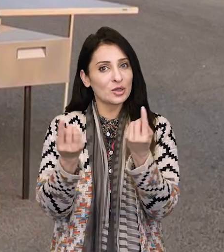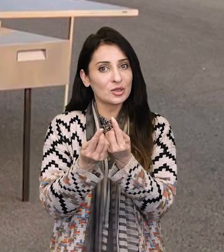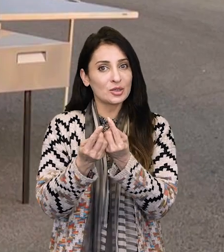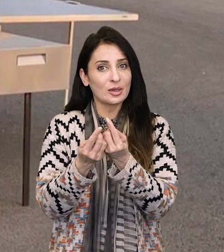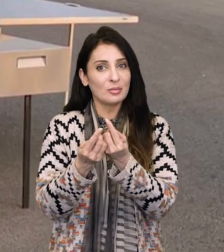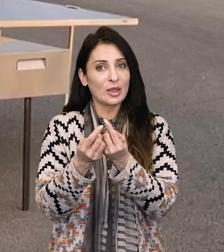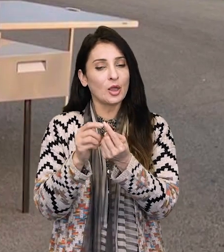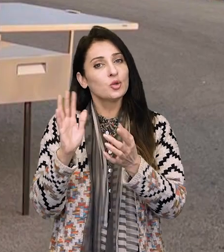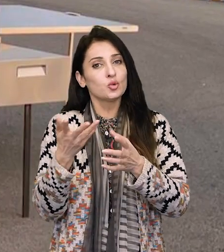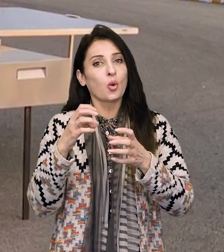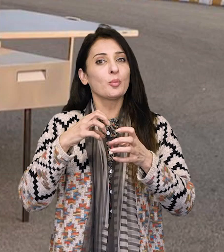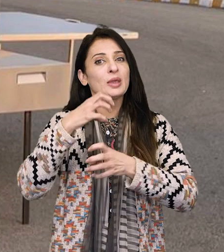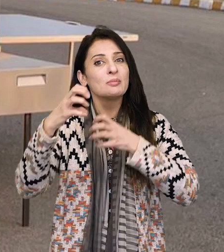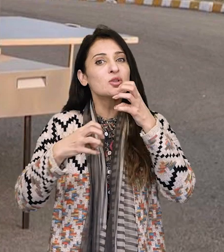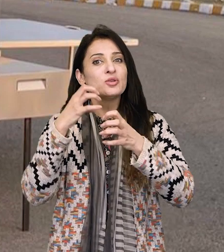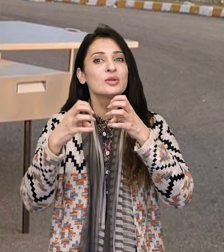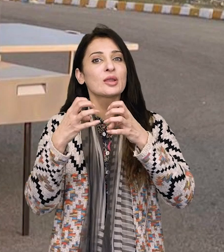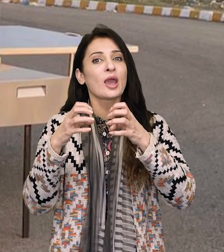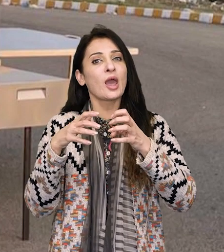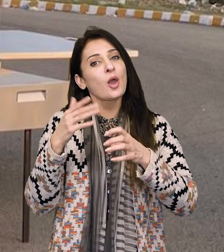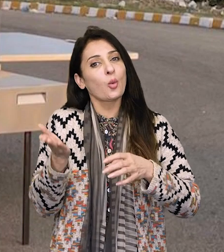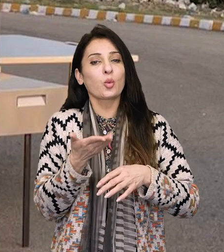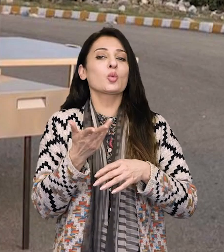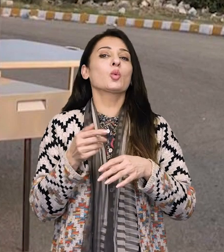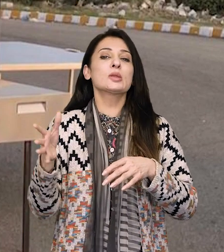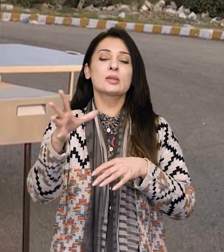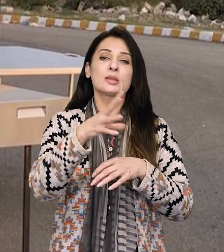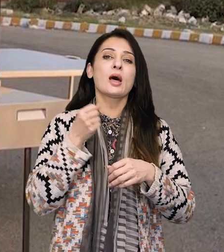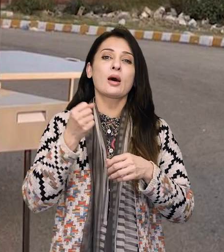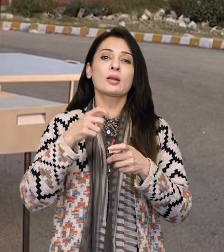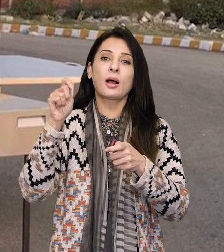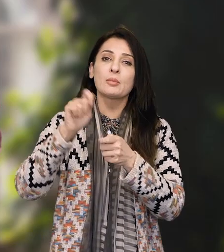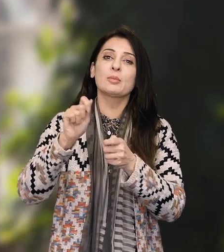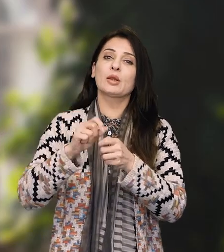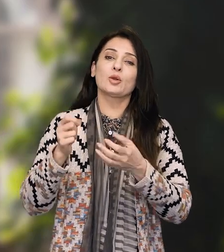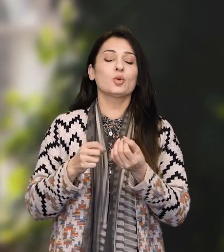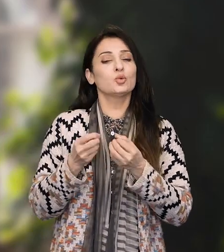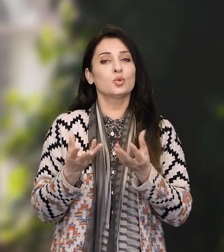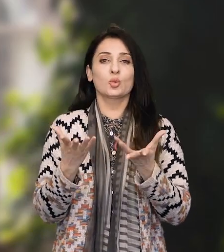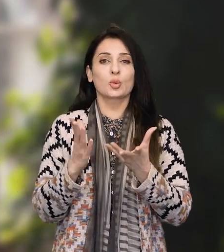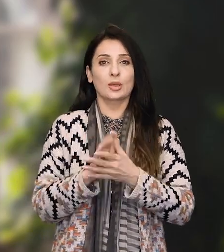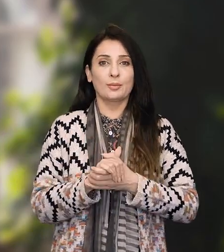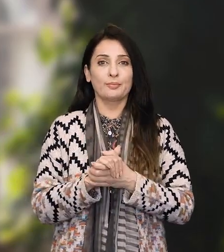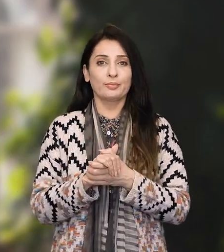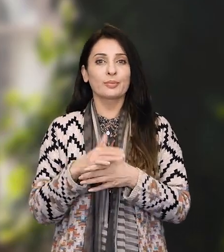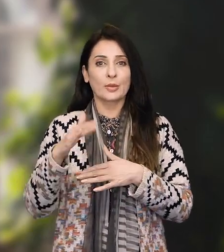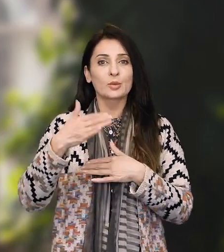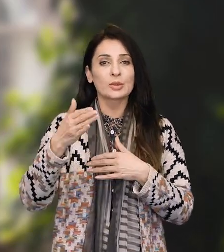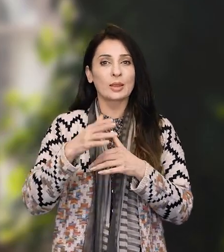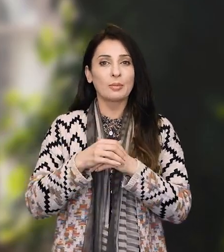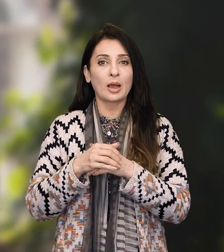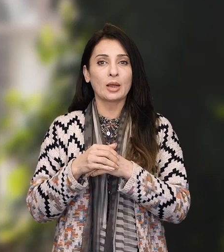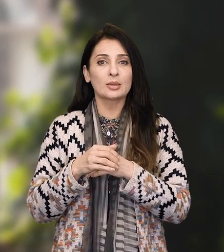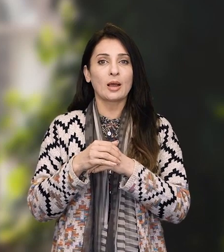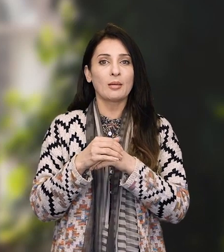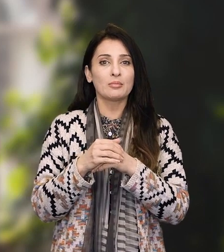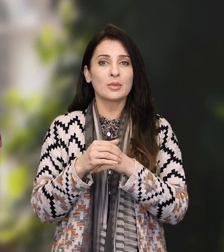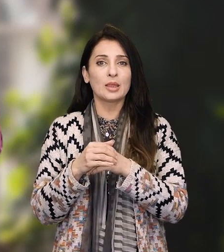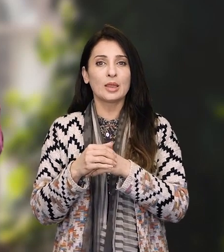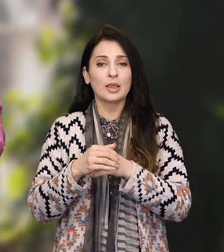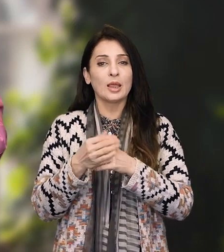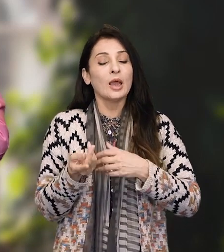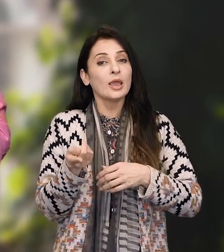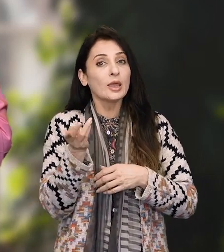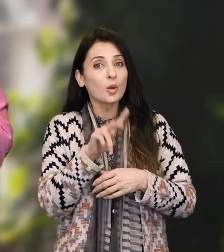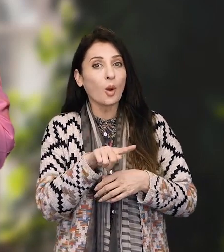we made जो pizzas के लिए use करते हैं Italian style. And then we made a multi-fuel